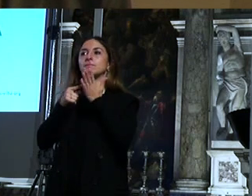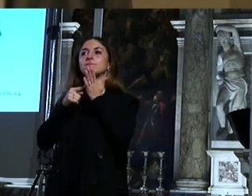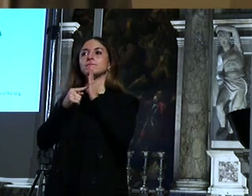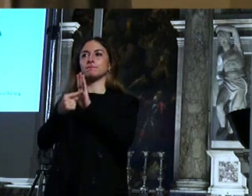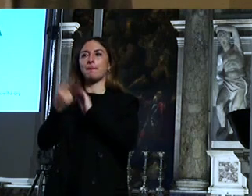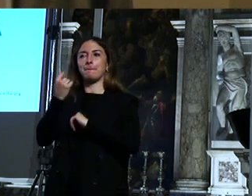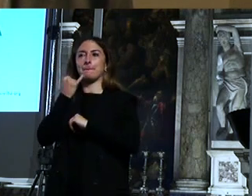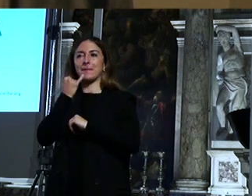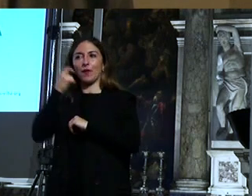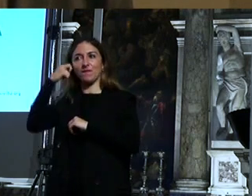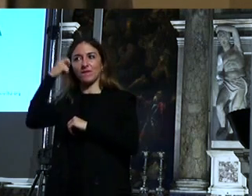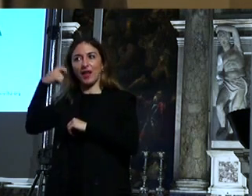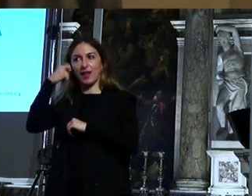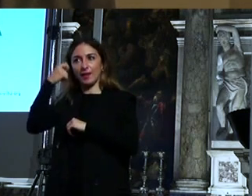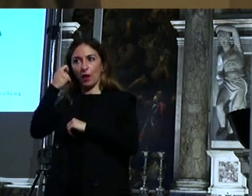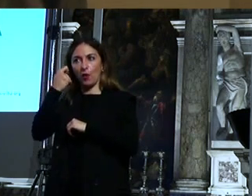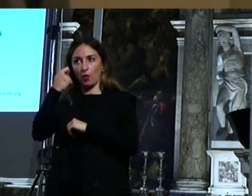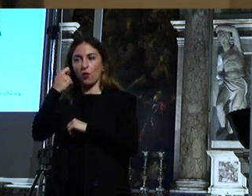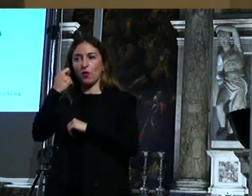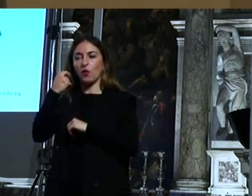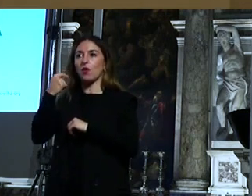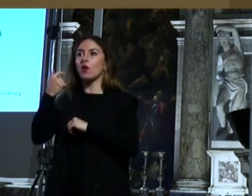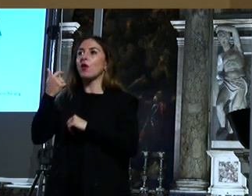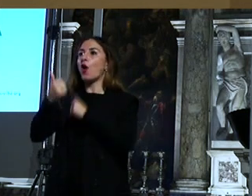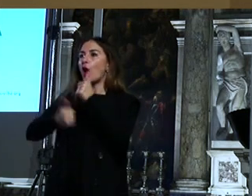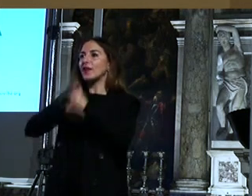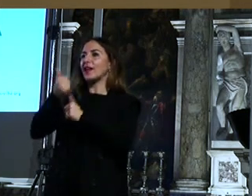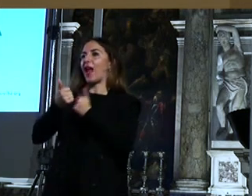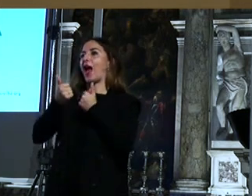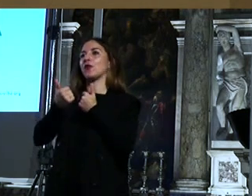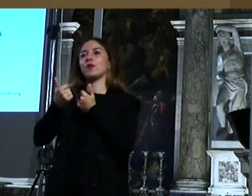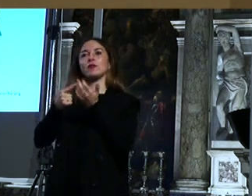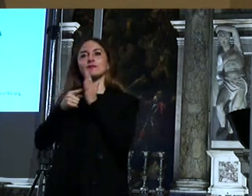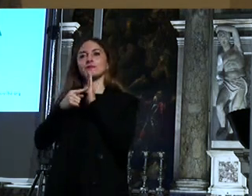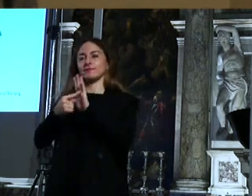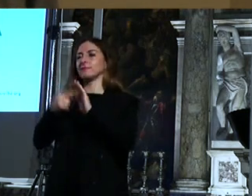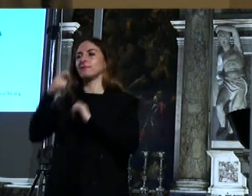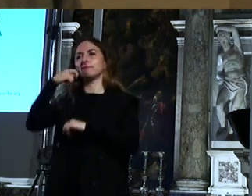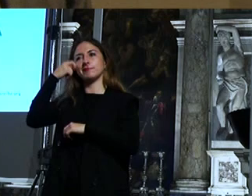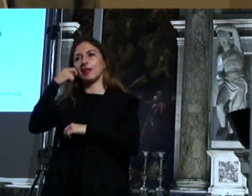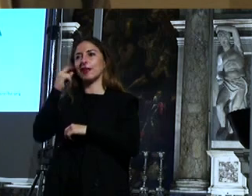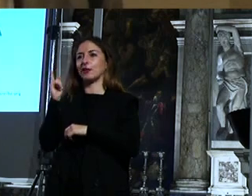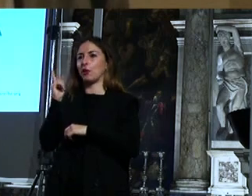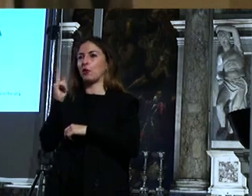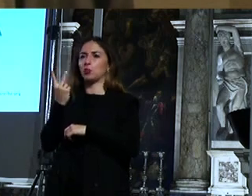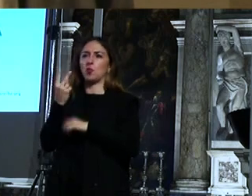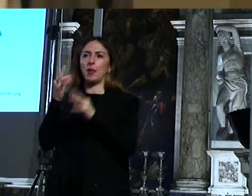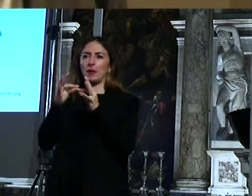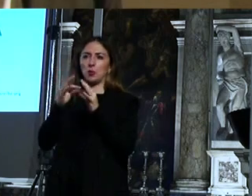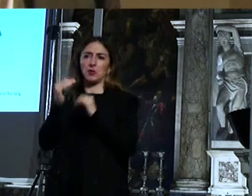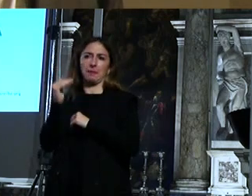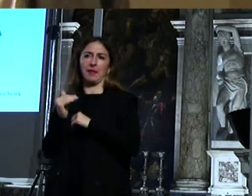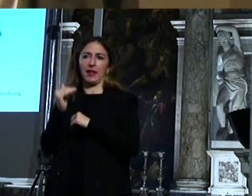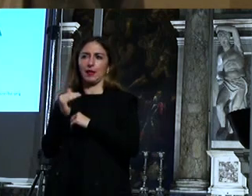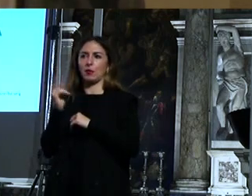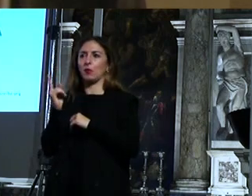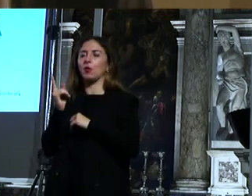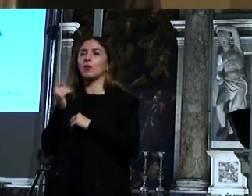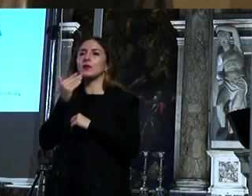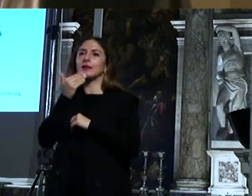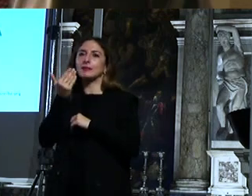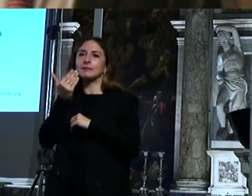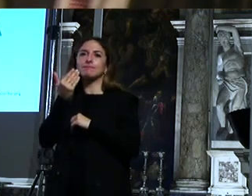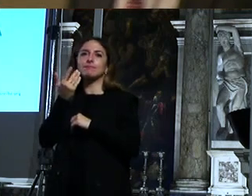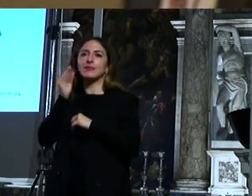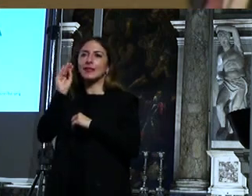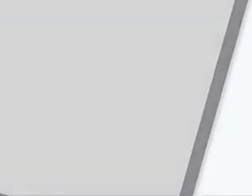un piccolo video che ogni anno viene proposto a voi. È un video di meno di 2 minuti, quindi alla regia chiedo di mandare